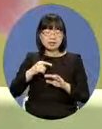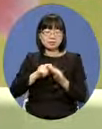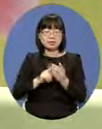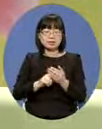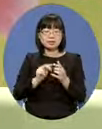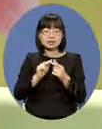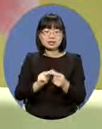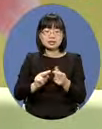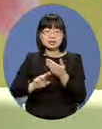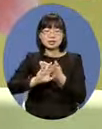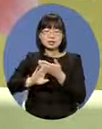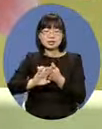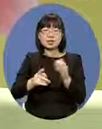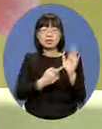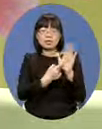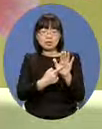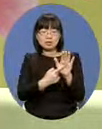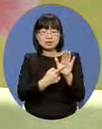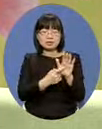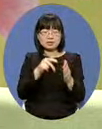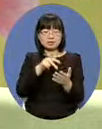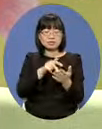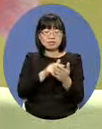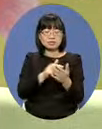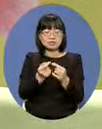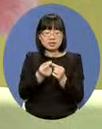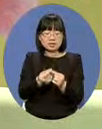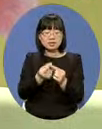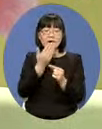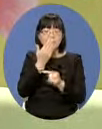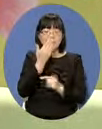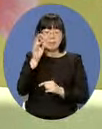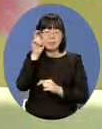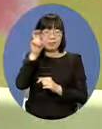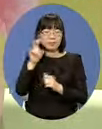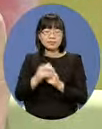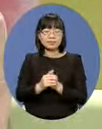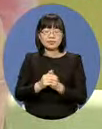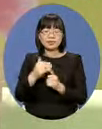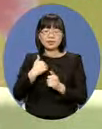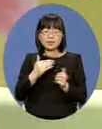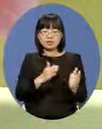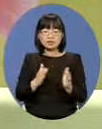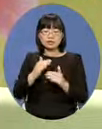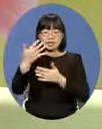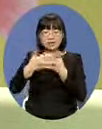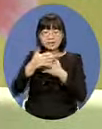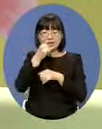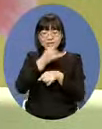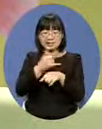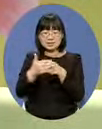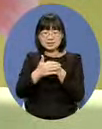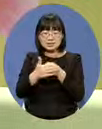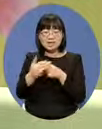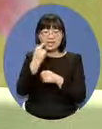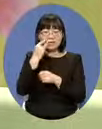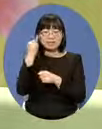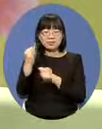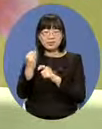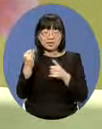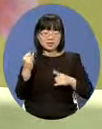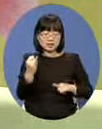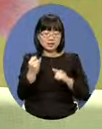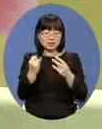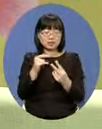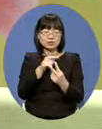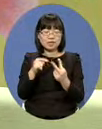마음과는 사실 다르게 반응이 나가는 그런 경우를 최소화할 수 있지 않을까 싶습니다. 저희가 지금 준비한 화면이 있거든요. 엄마와 아이 둘